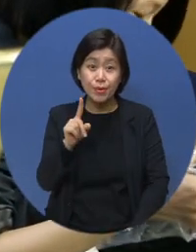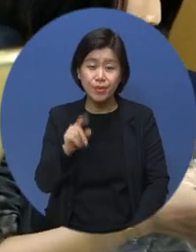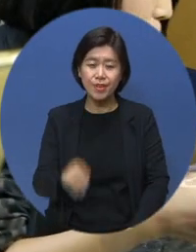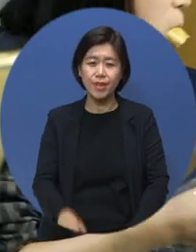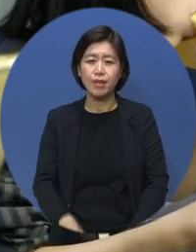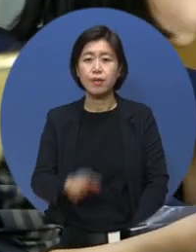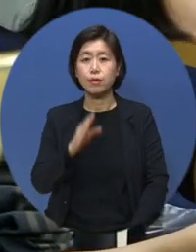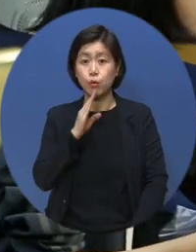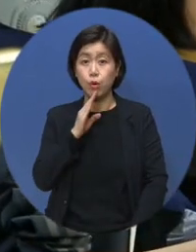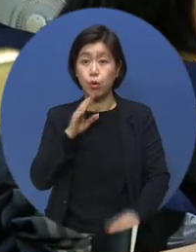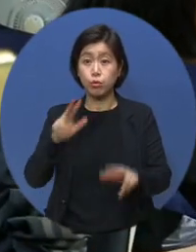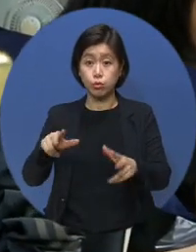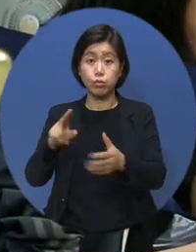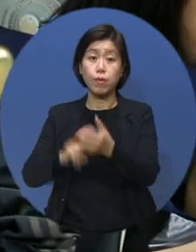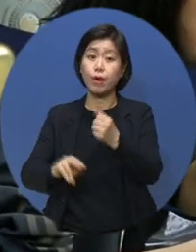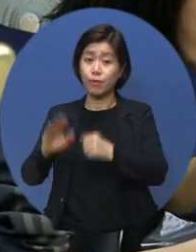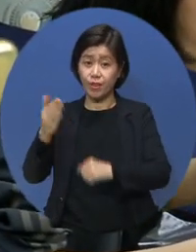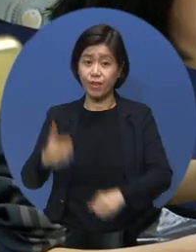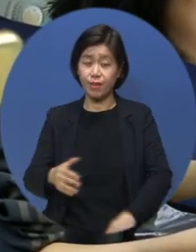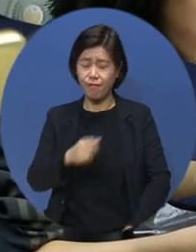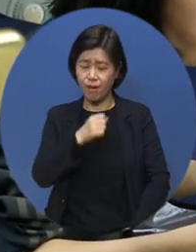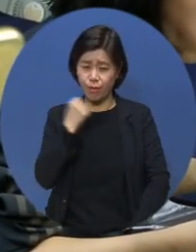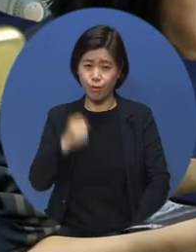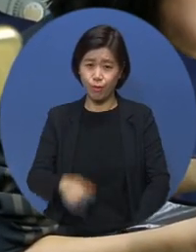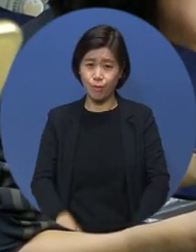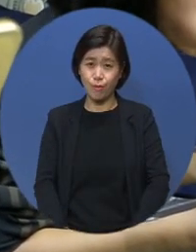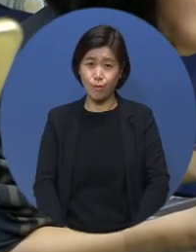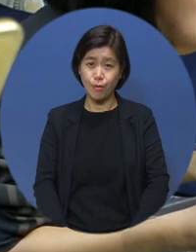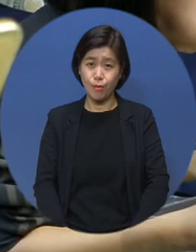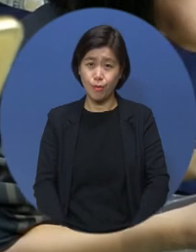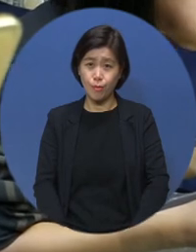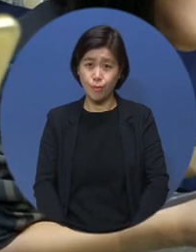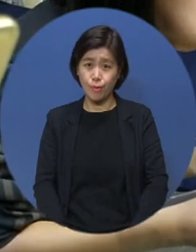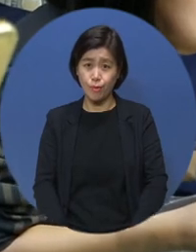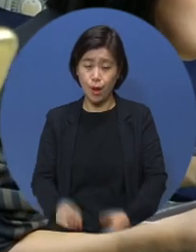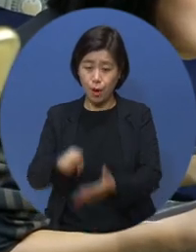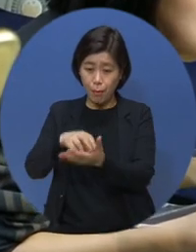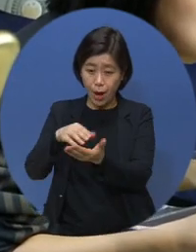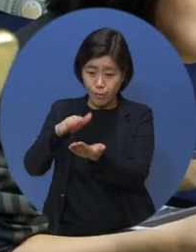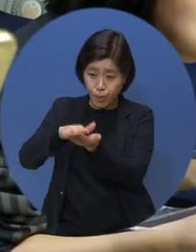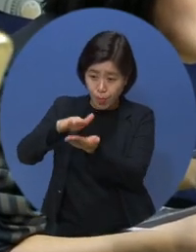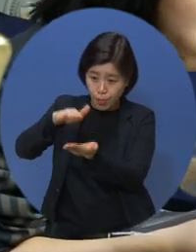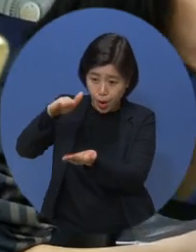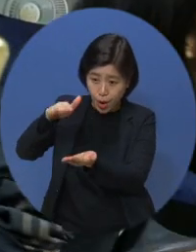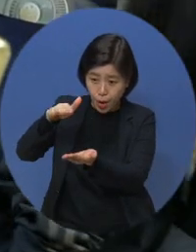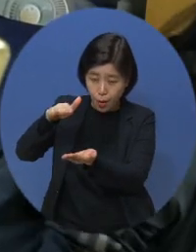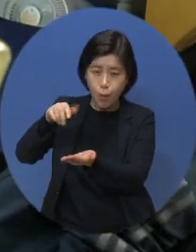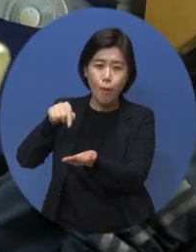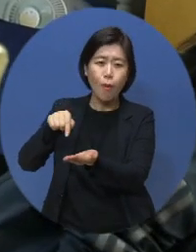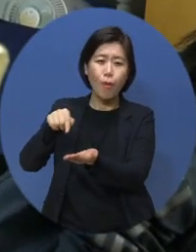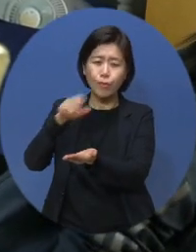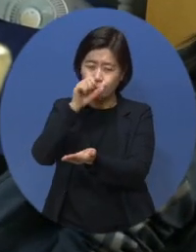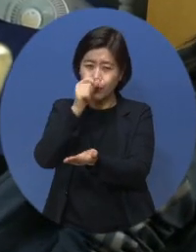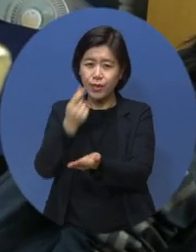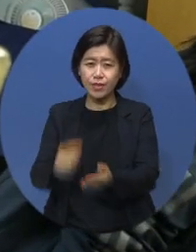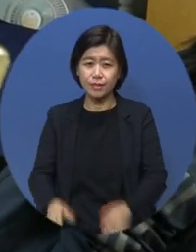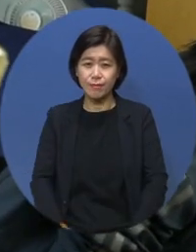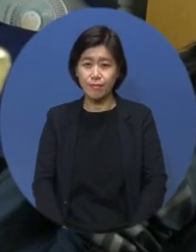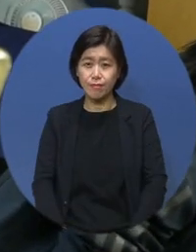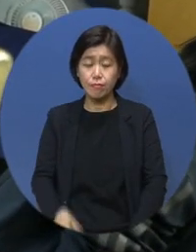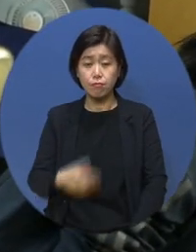진짜 팔아 들통 저래 잊어 비 어 나쁘지 않아요 정말 1 시중에 팔아도